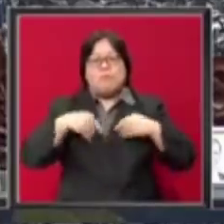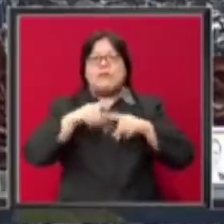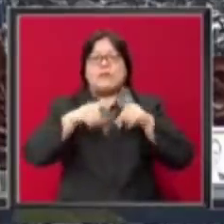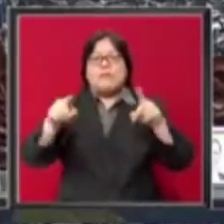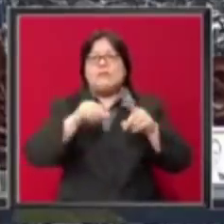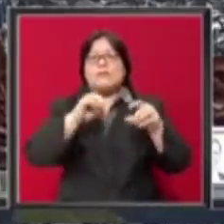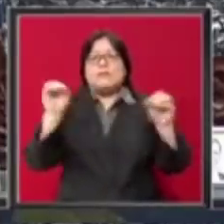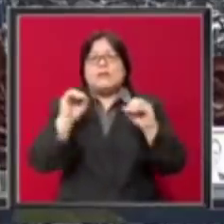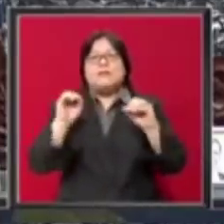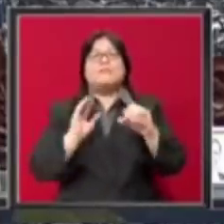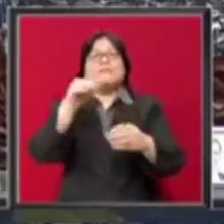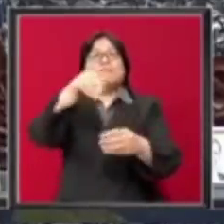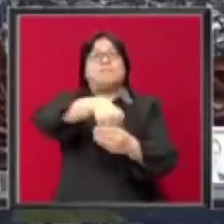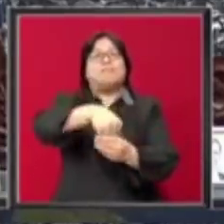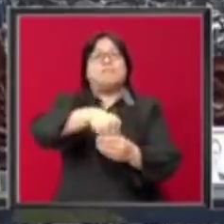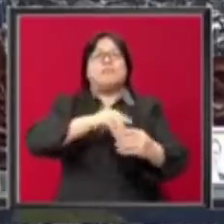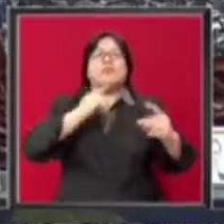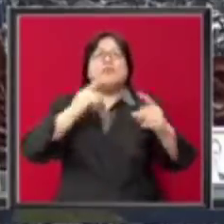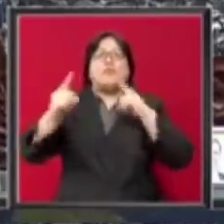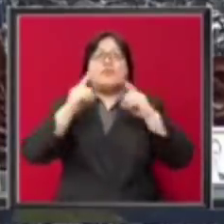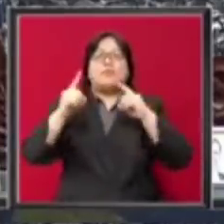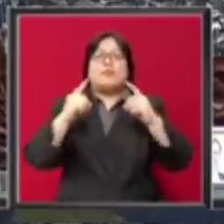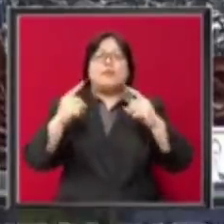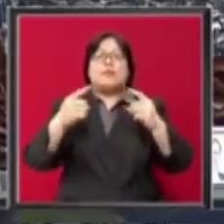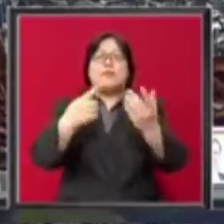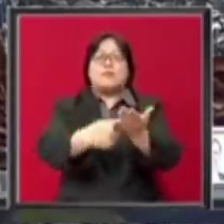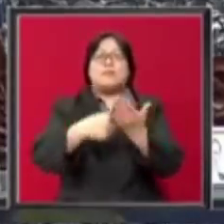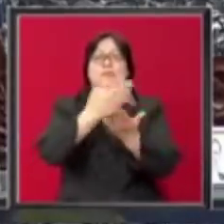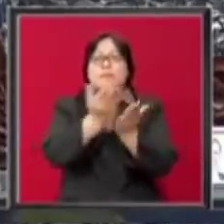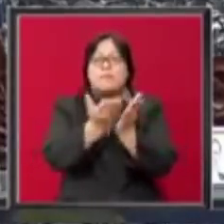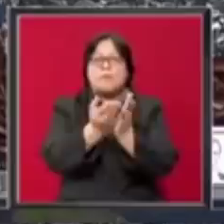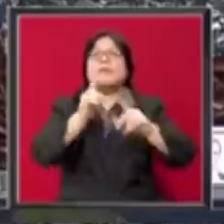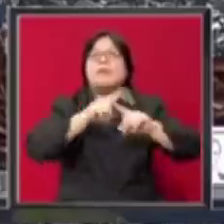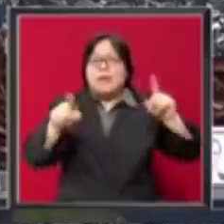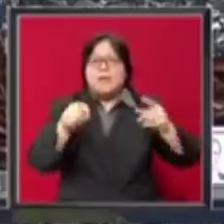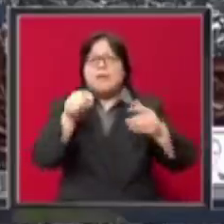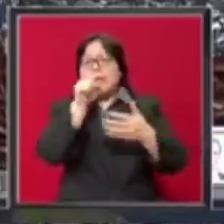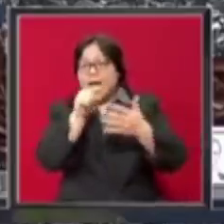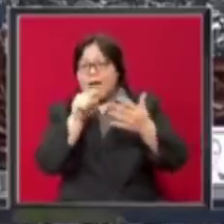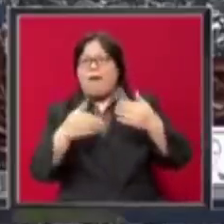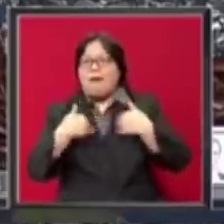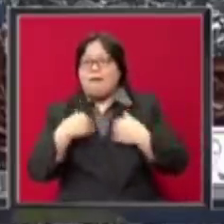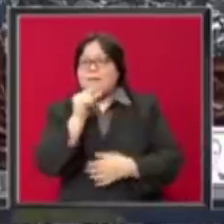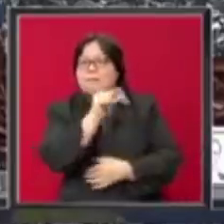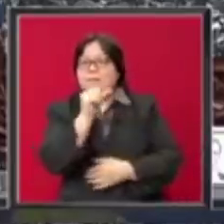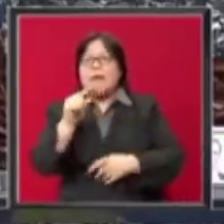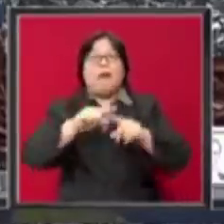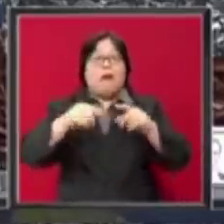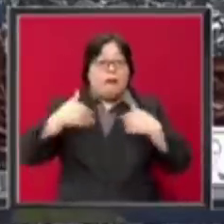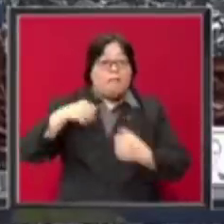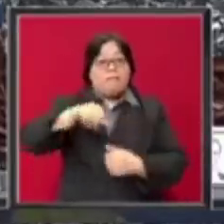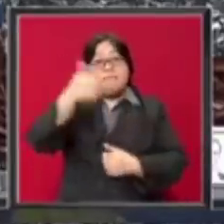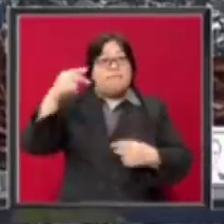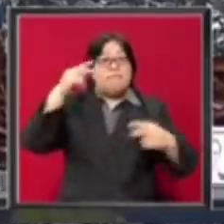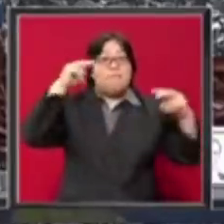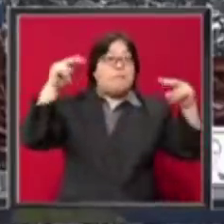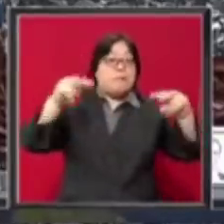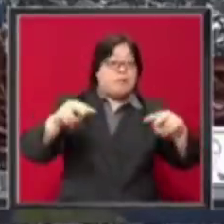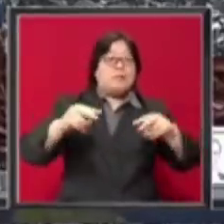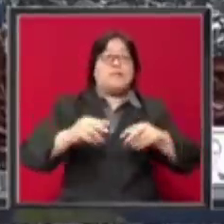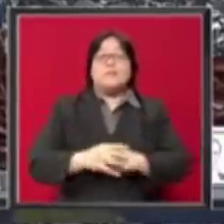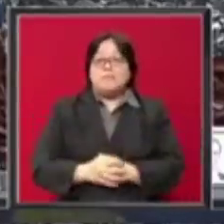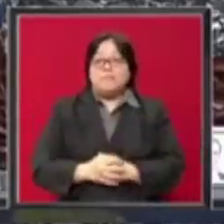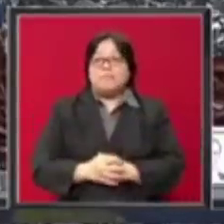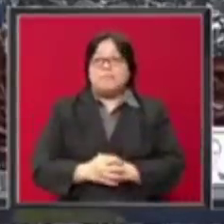diulas sama sekali dalam ucapan belanjawan, walaupun disentuh secara tidak langsung. Ada pandangan-pandangan lain